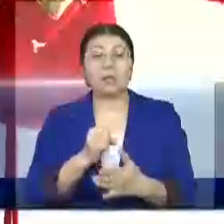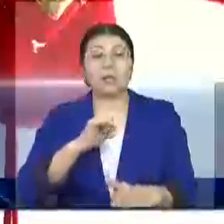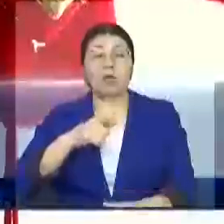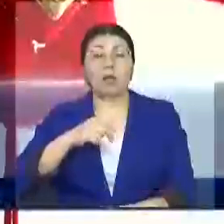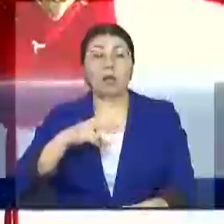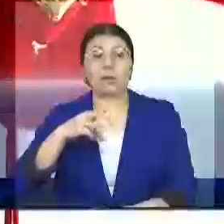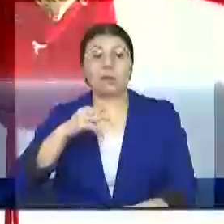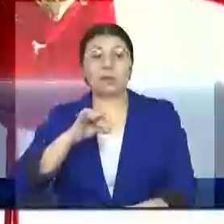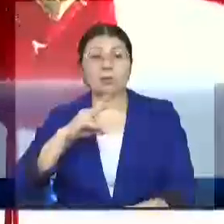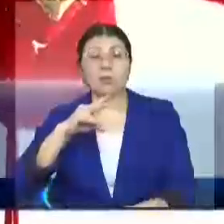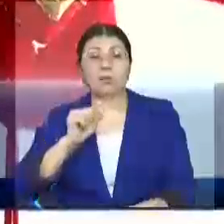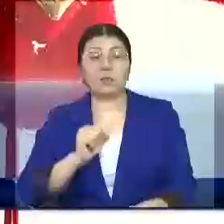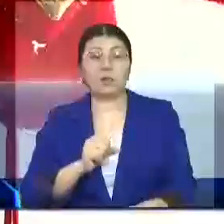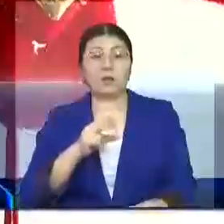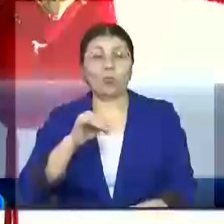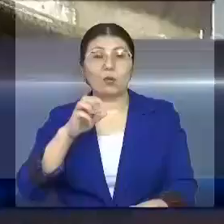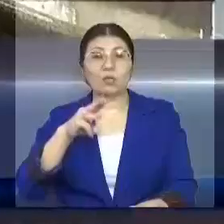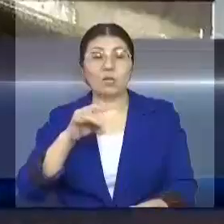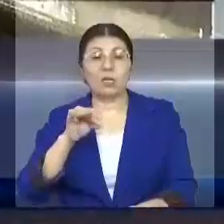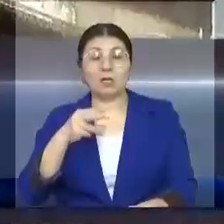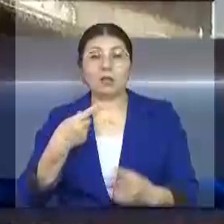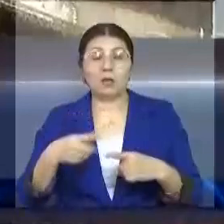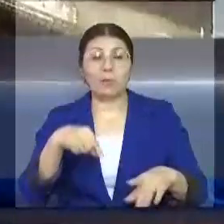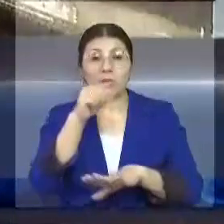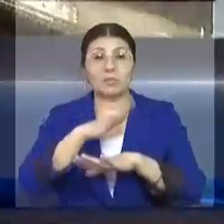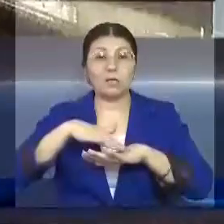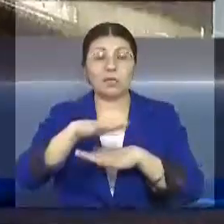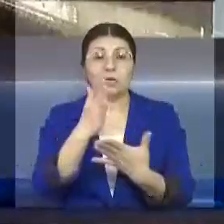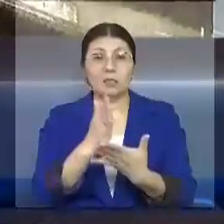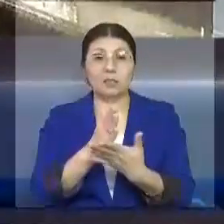Аргентина, Бразилия және Коста-Рика. Нұрбол Жауынбаев, Самат Қалекенов, Ақтөбе телеарнасы.